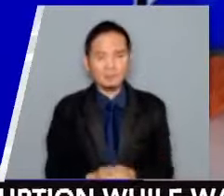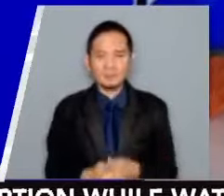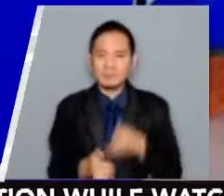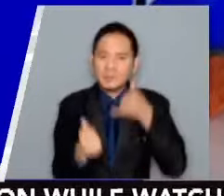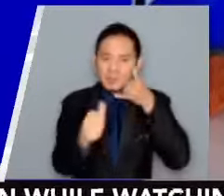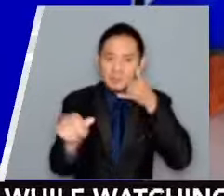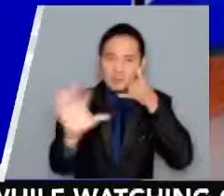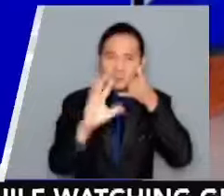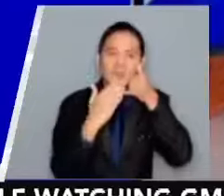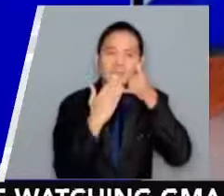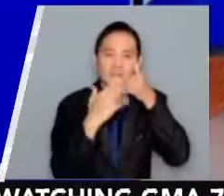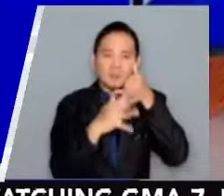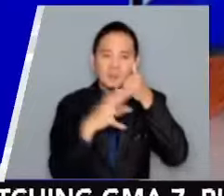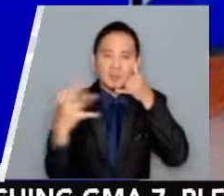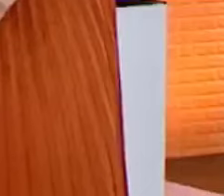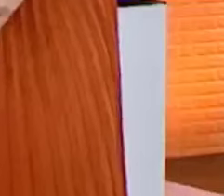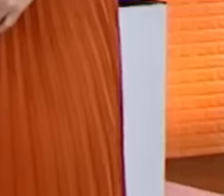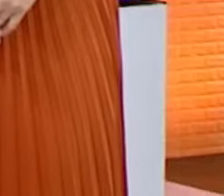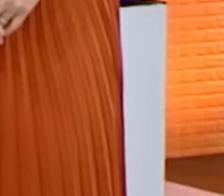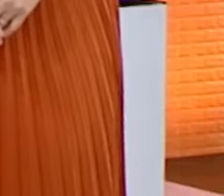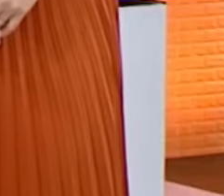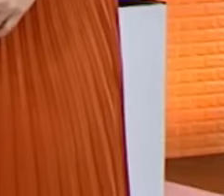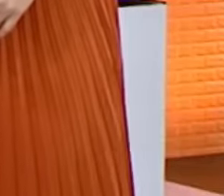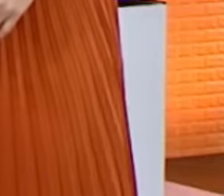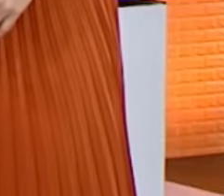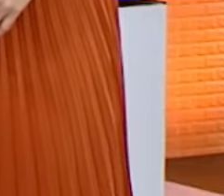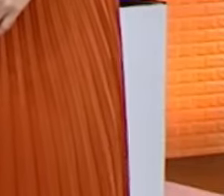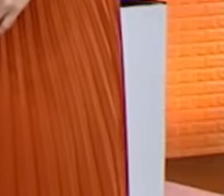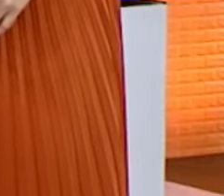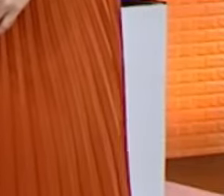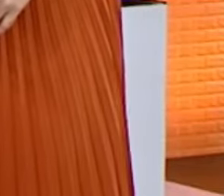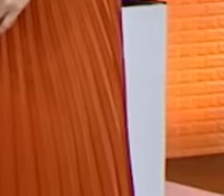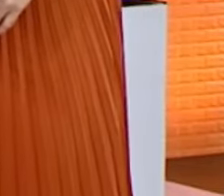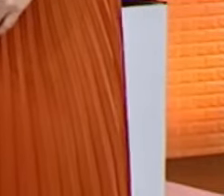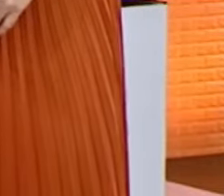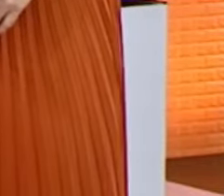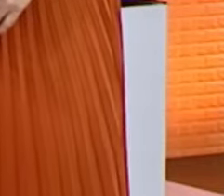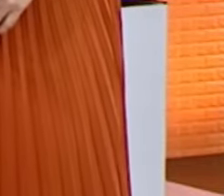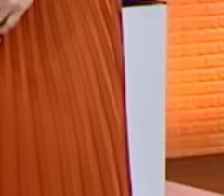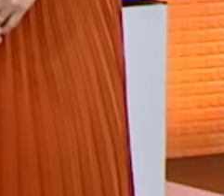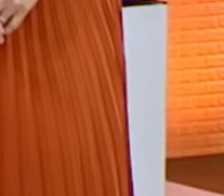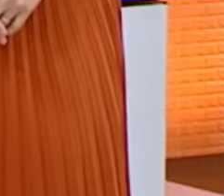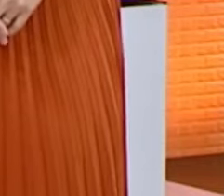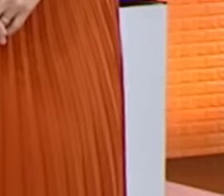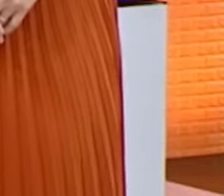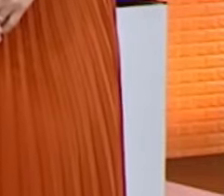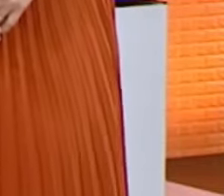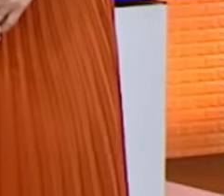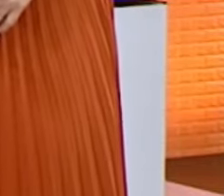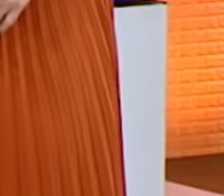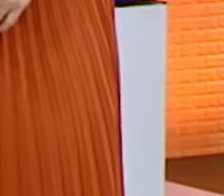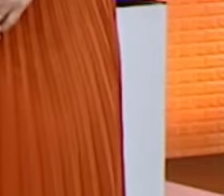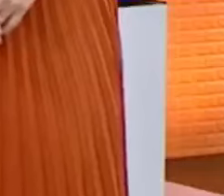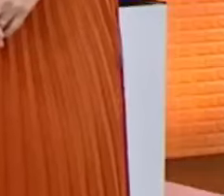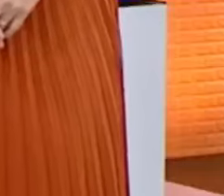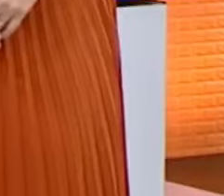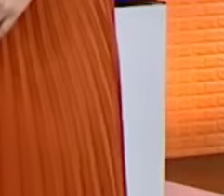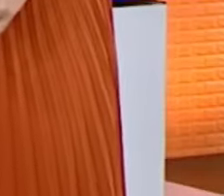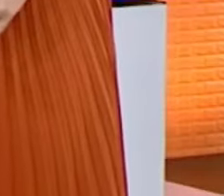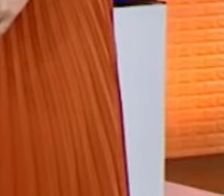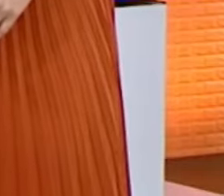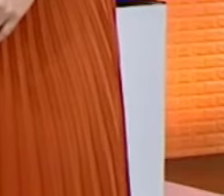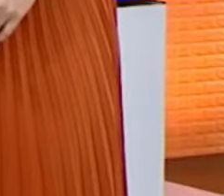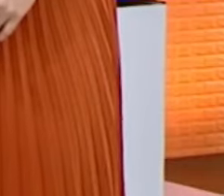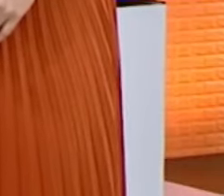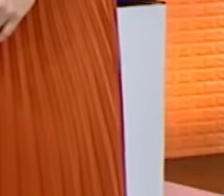Thank you so much. Thank you so much po. Mga kapuso, para una ka sa mga balita, mag-subscribe sa GMA Integrated News sa YouTube. Sa mga